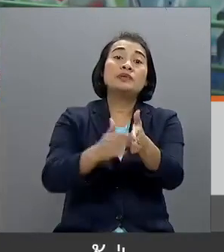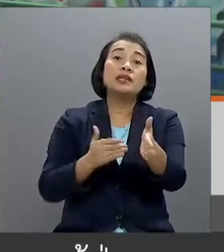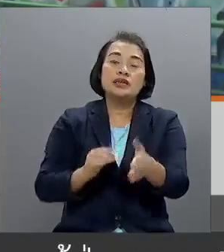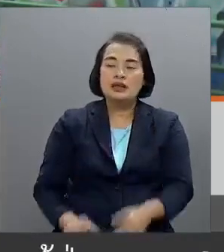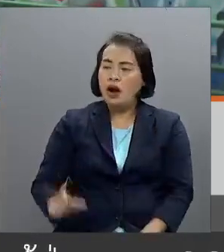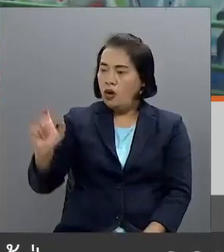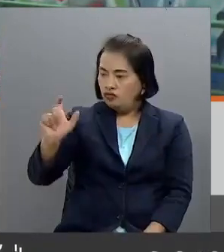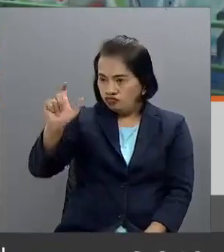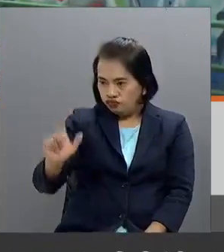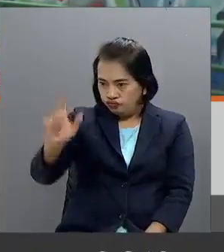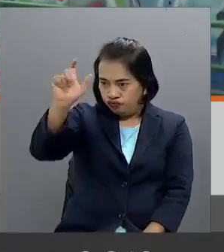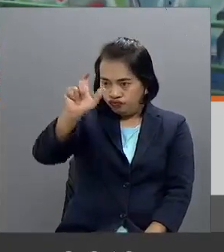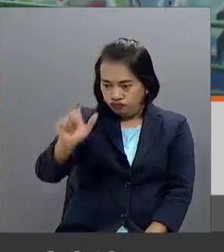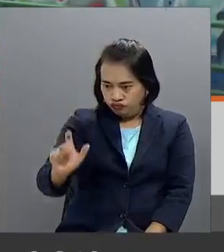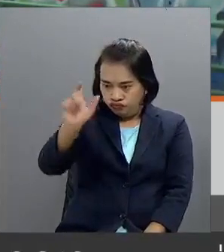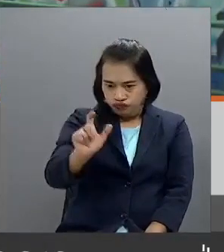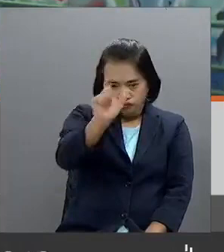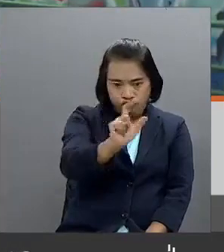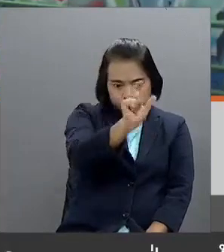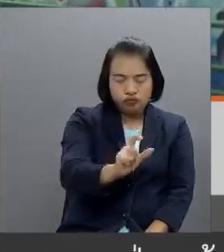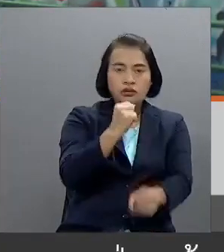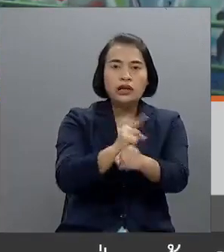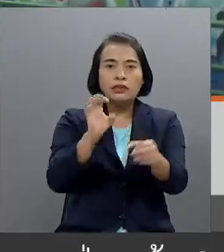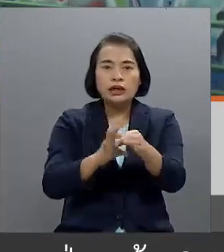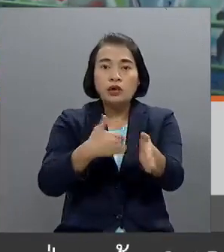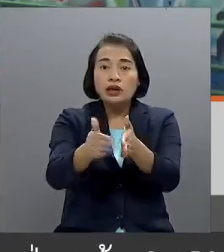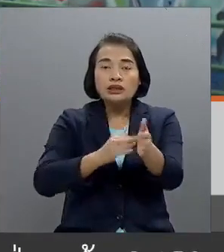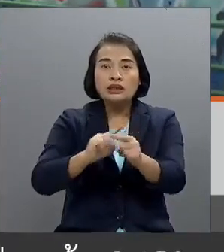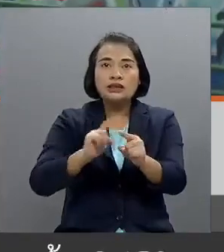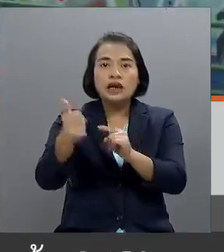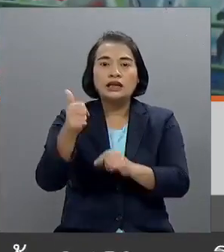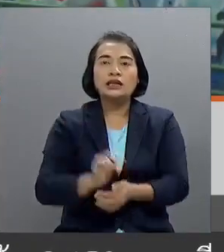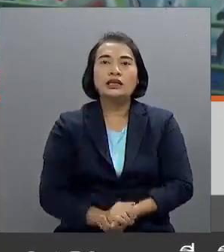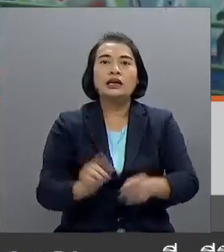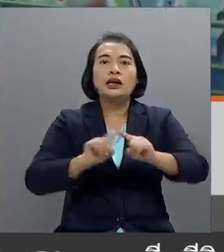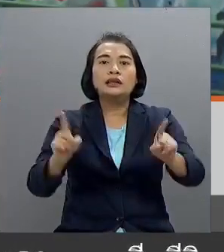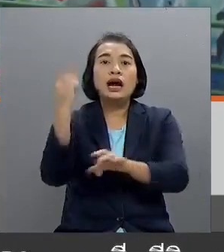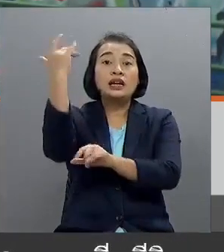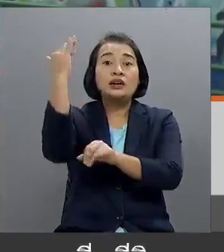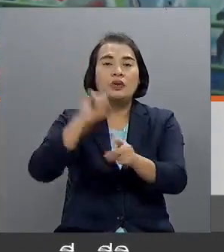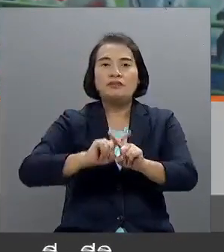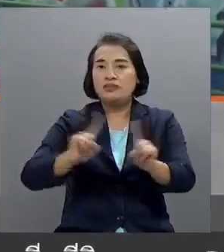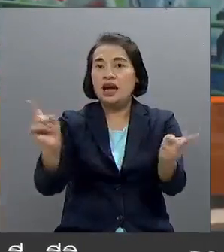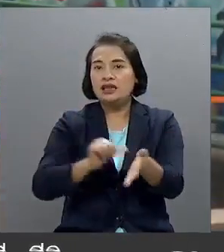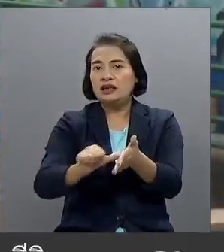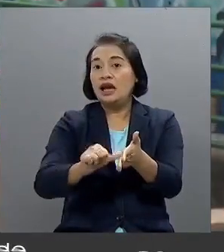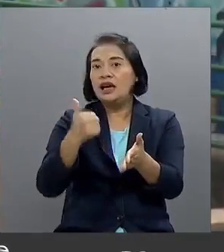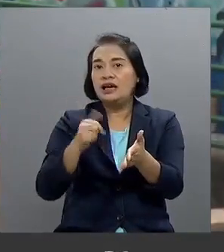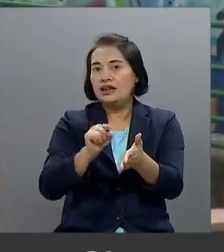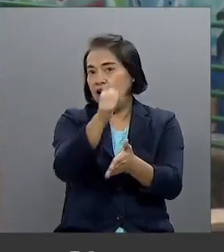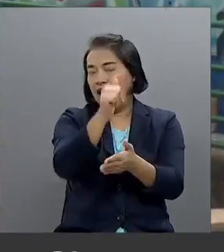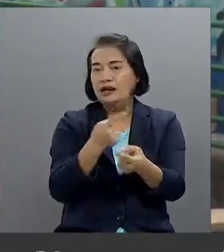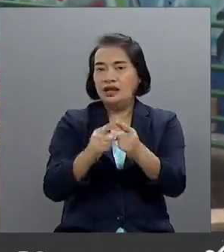สีถึงจะแบบดีอะไรอย่างเงี้ยค่ะมันจะต่างจากงานในคอมเพราะงานในคอมเราแก้ได้ตลอดแต่ว่างานสเปรย์บางทีมันแก้ไม่ค่อย